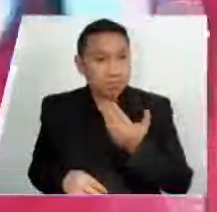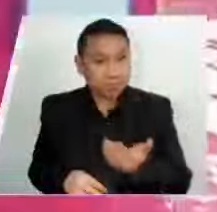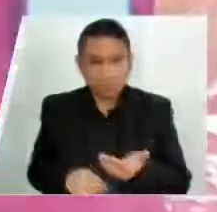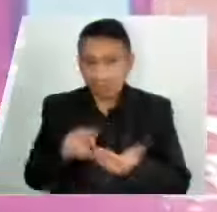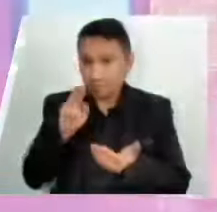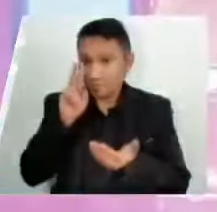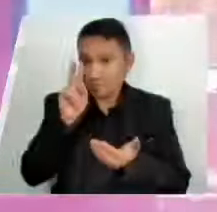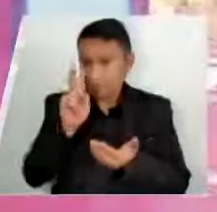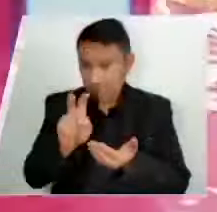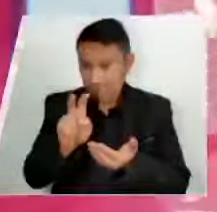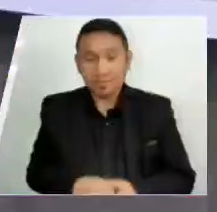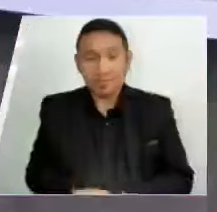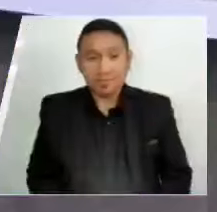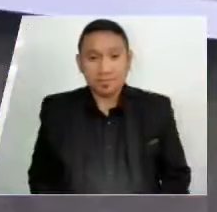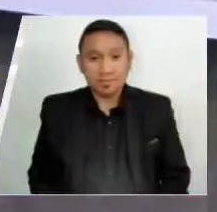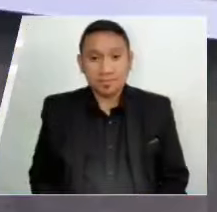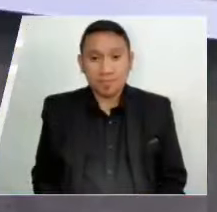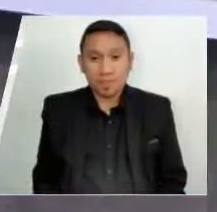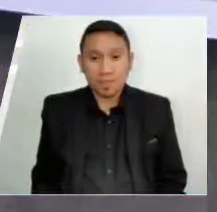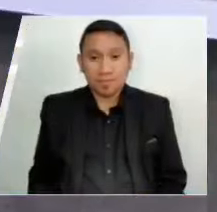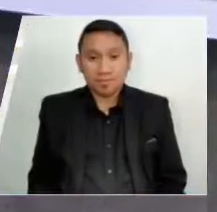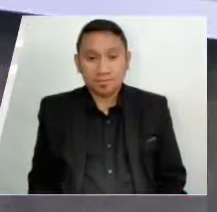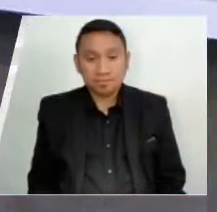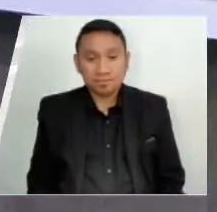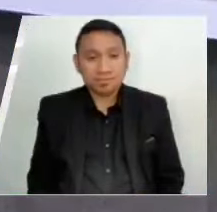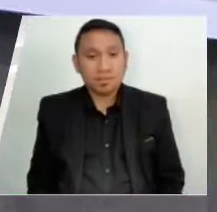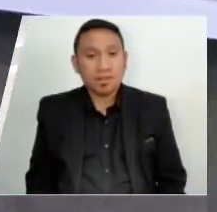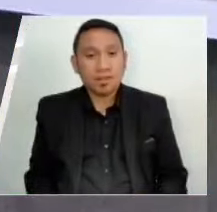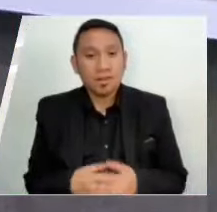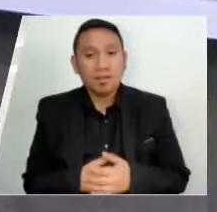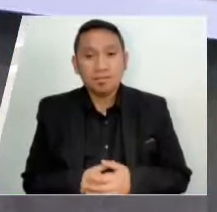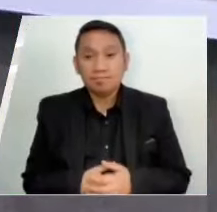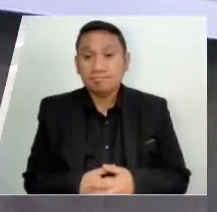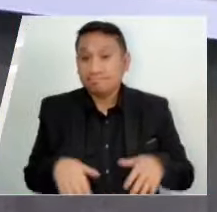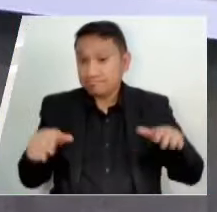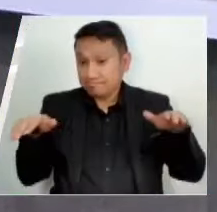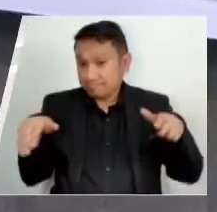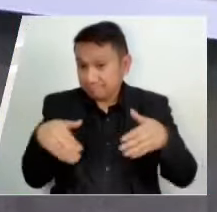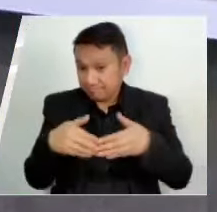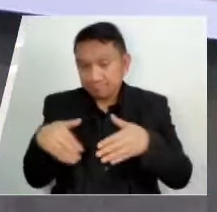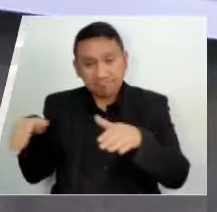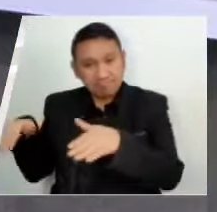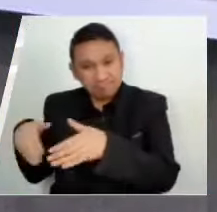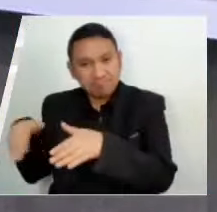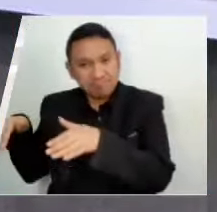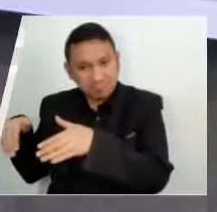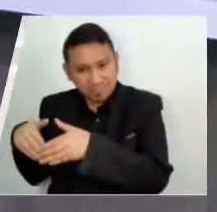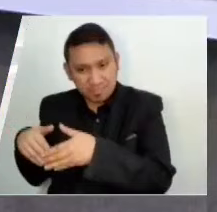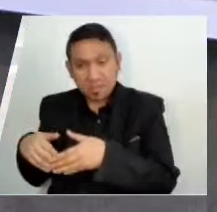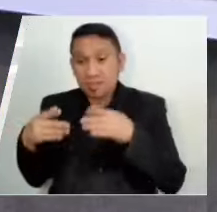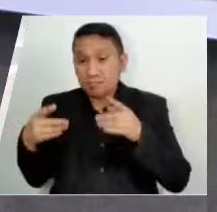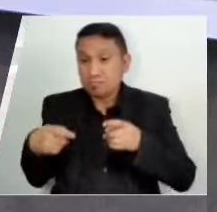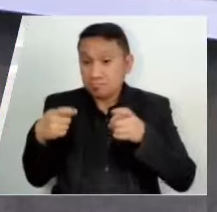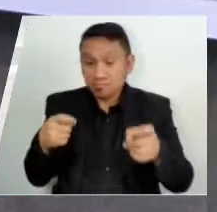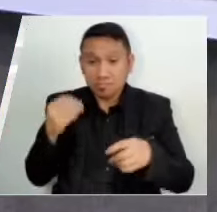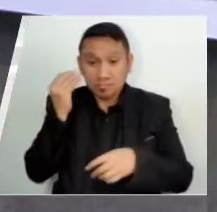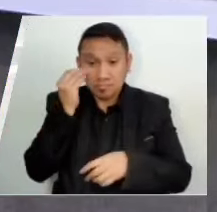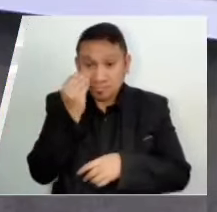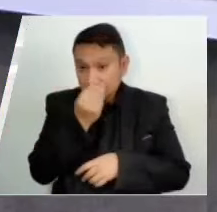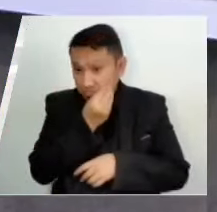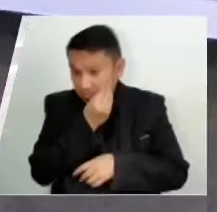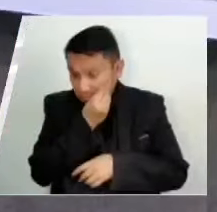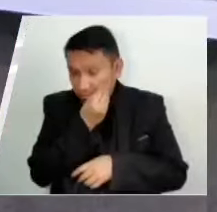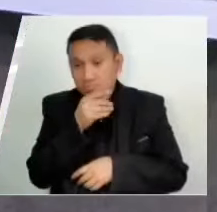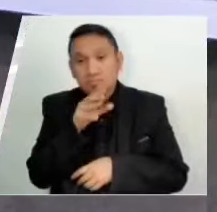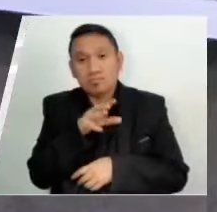inyong saksi. Mga kasalang bayan, regalong bulaklak at date sa iba't ibang pasyalan. Kanya-kanyang gimmick ang